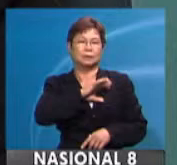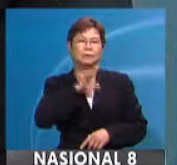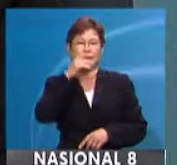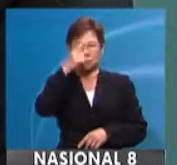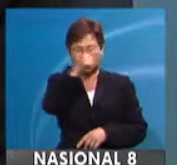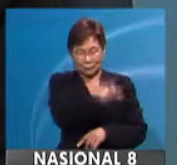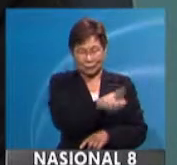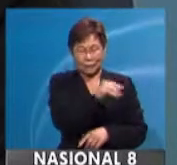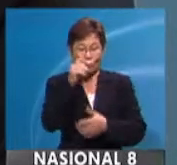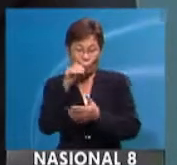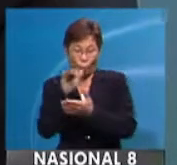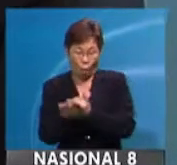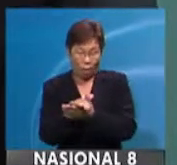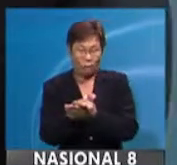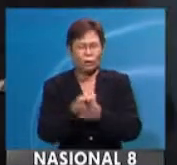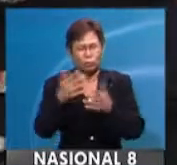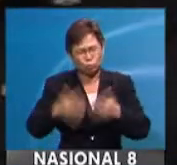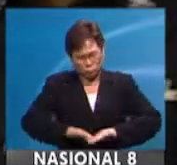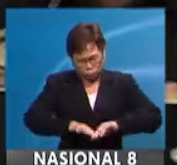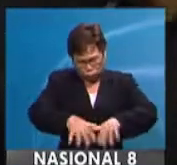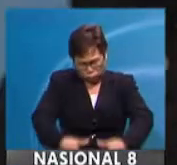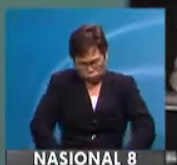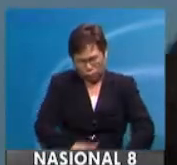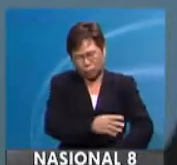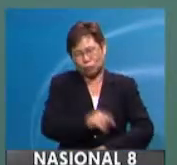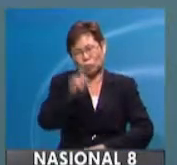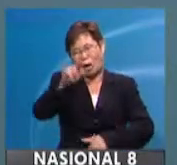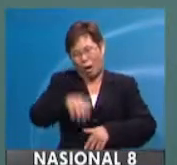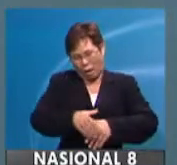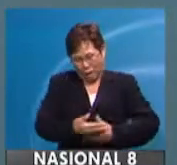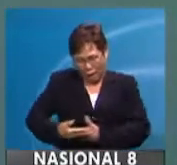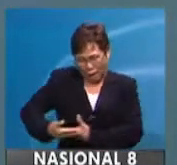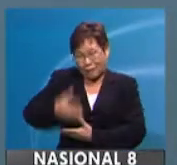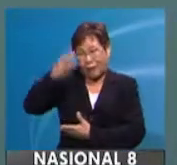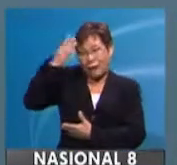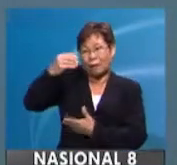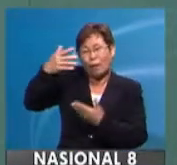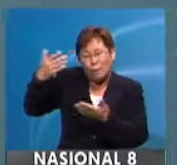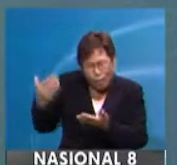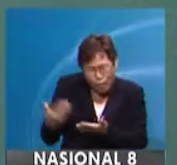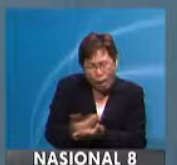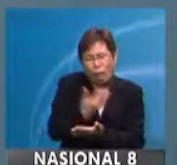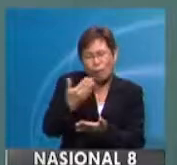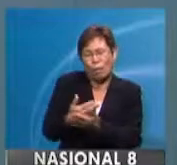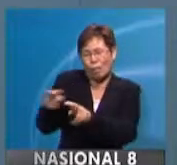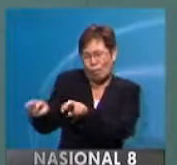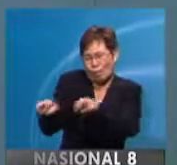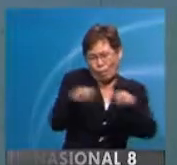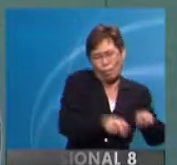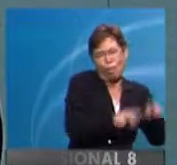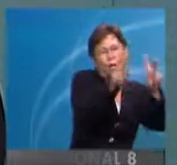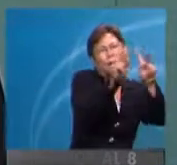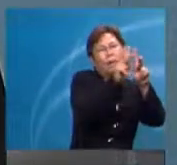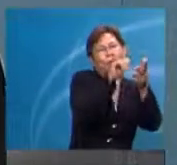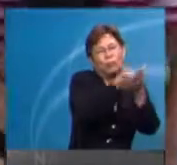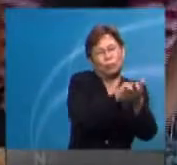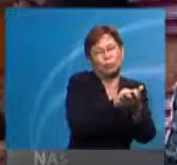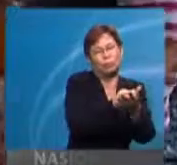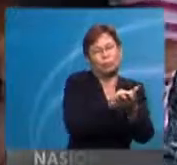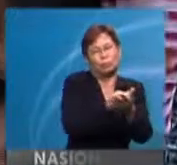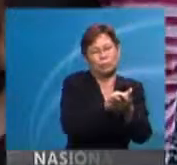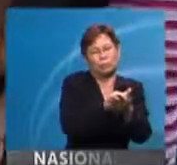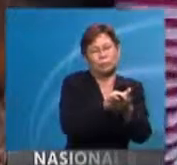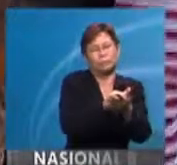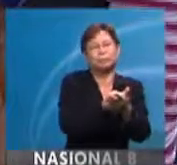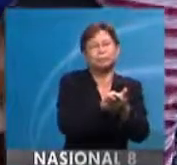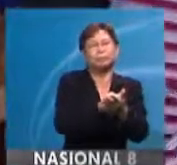suspek dan isterinya yang sedang mengandung serta seorang anak lelaki mereka baru sahaja berpindah di kampung itu di Selagon